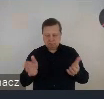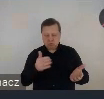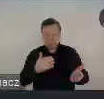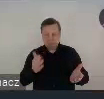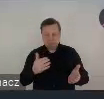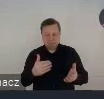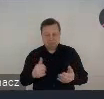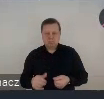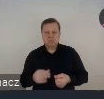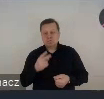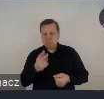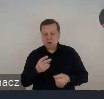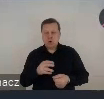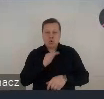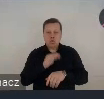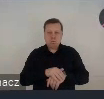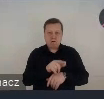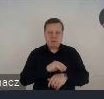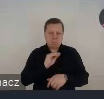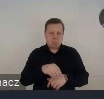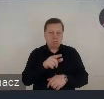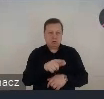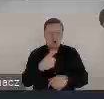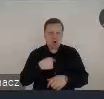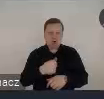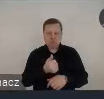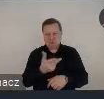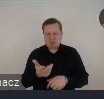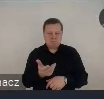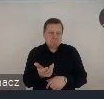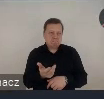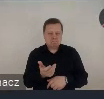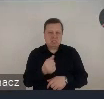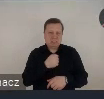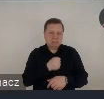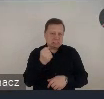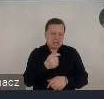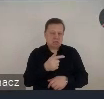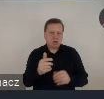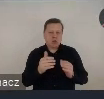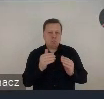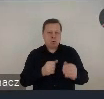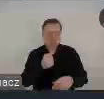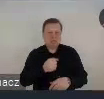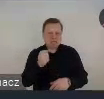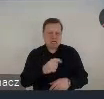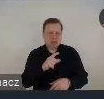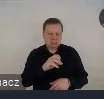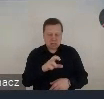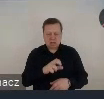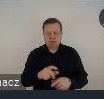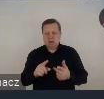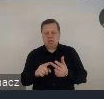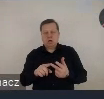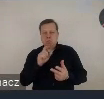że na umowie są podpisy kilku osób, w tym na przykład starszego i podstarszego cechu oraz